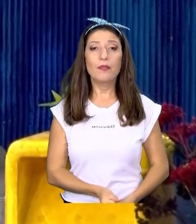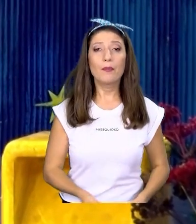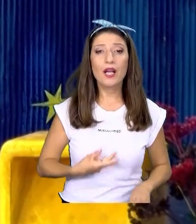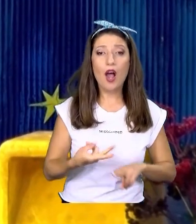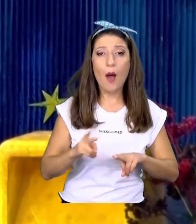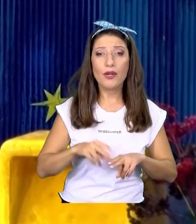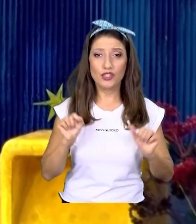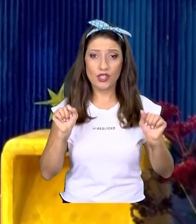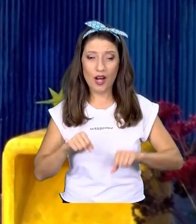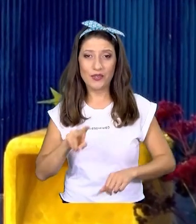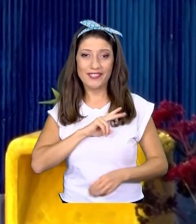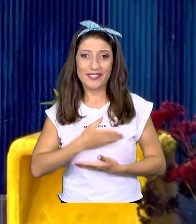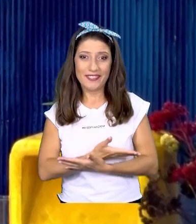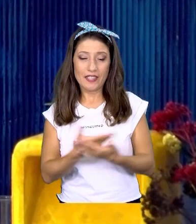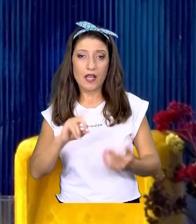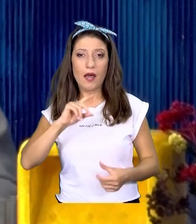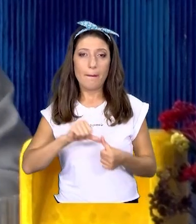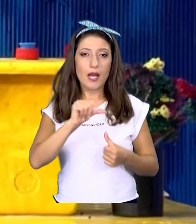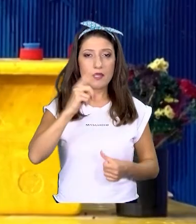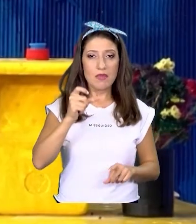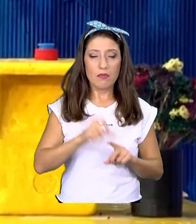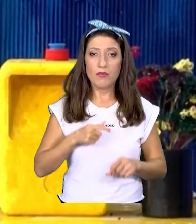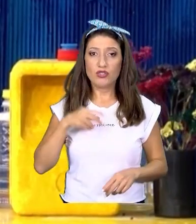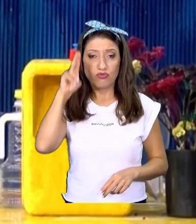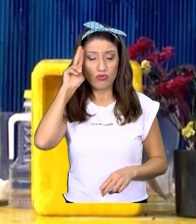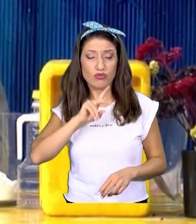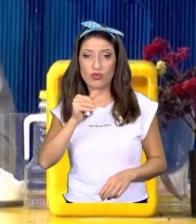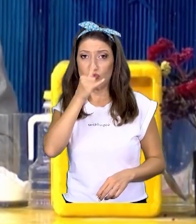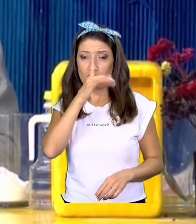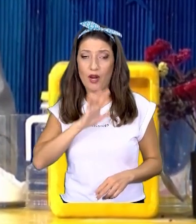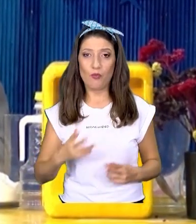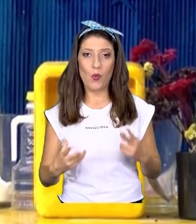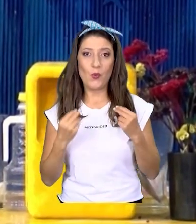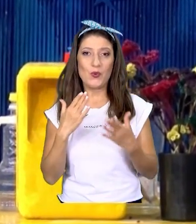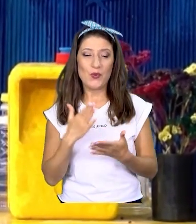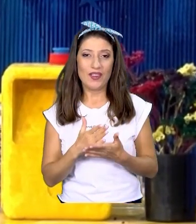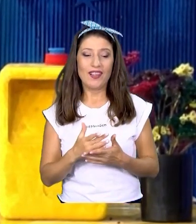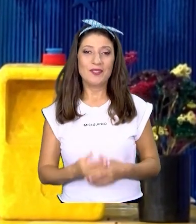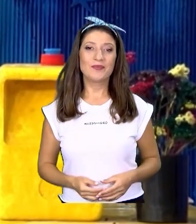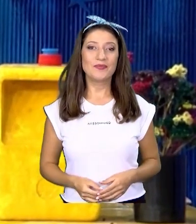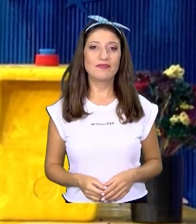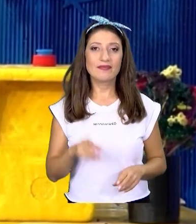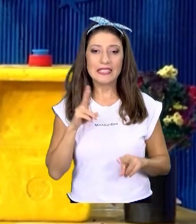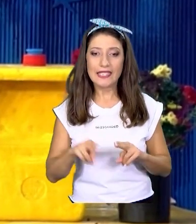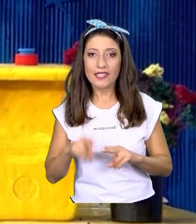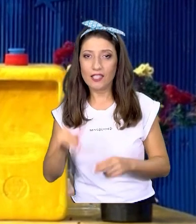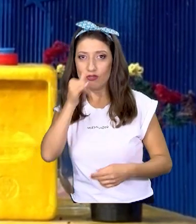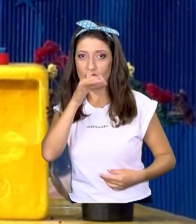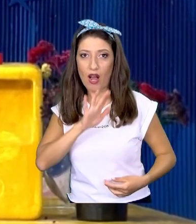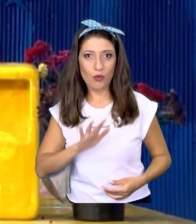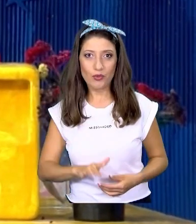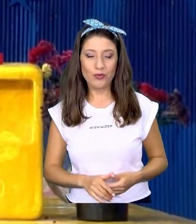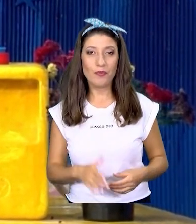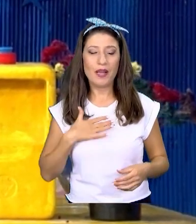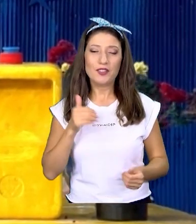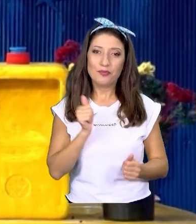ենք, սիրելի պստիկներ մեծիկներ, բացի մի բանից մենք չգիտենք և չենք կարողանում հույսը կտրել և առավել ևս կտրտել, մենք դա չենք